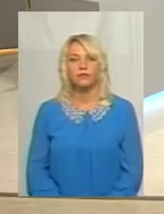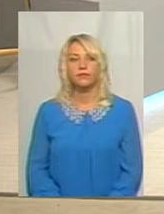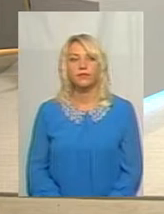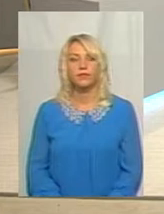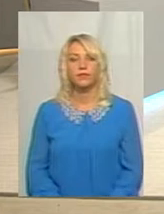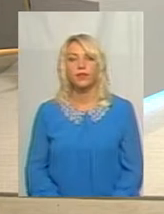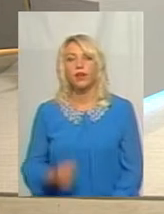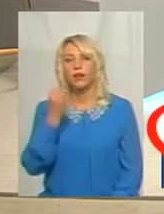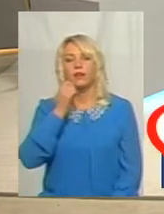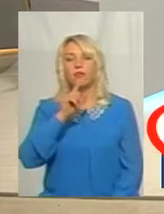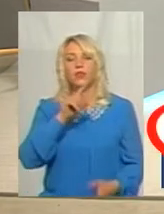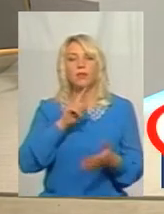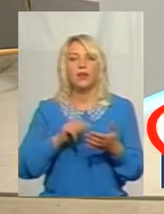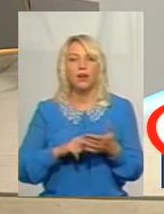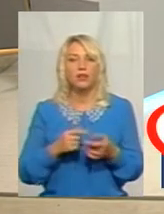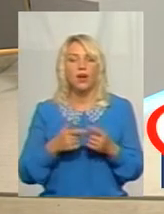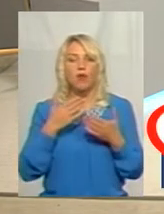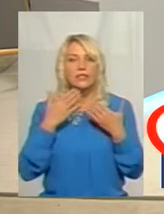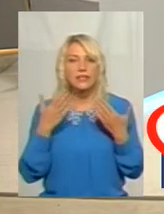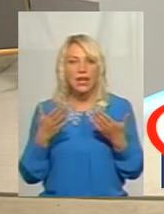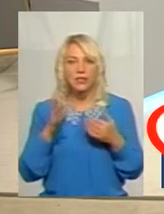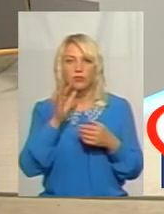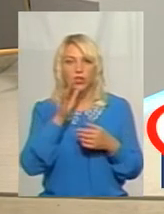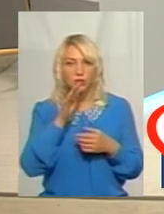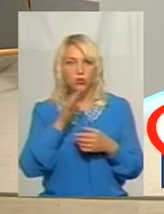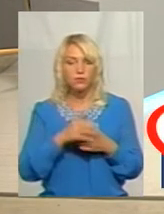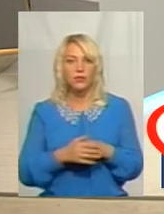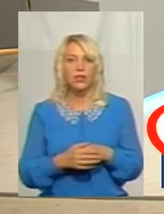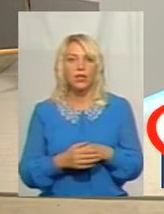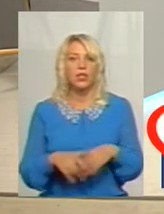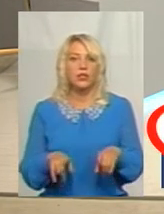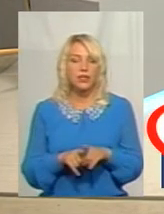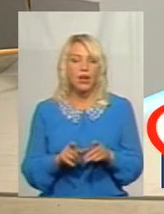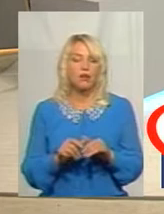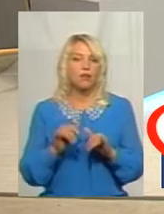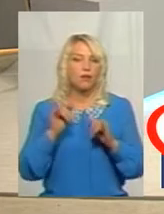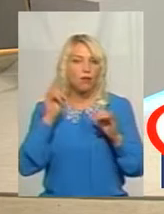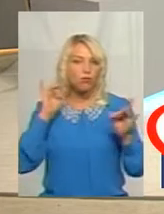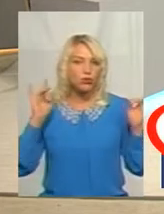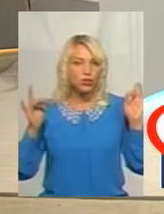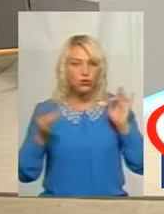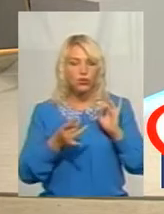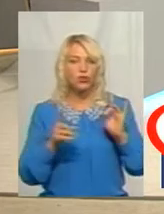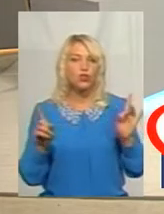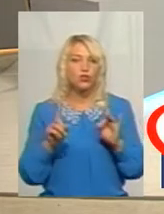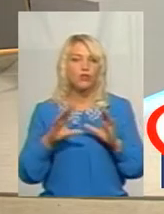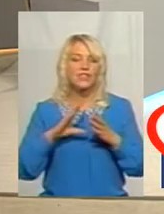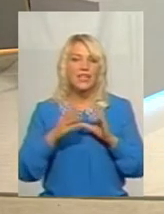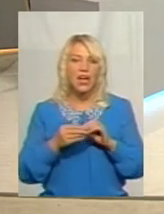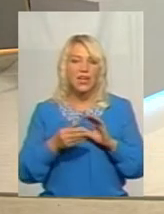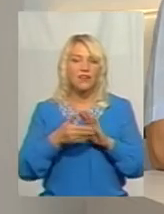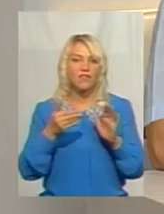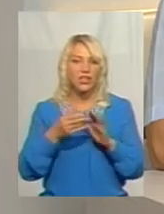Теж дякую за запитання. Останнім часом так поширюються чутки про те, що взагалі вигонки на дім